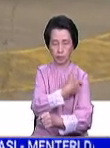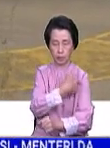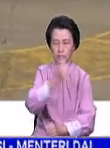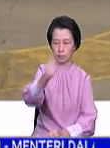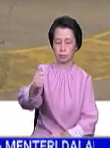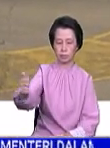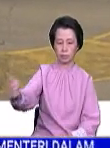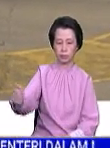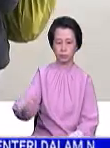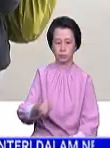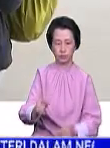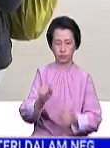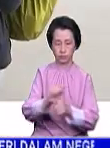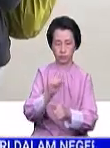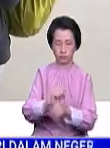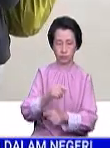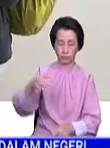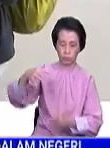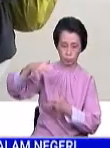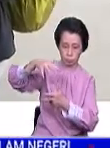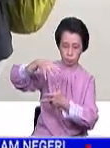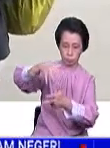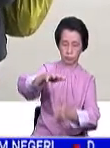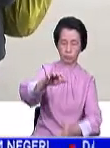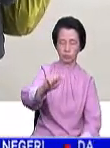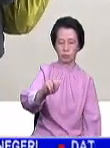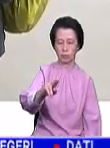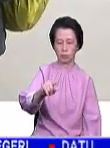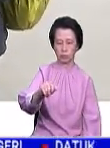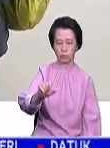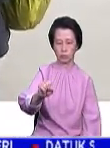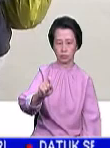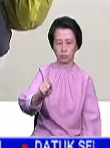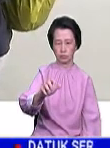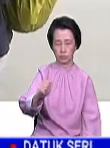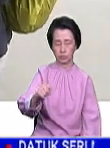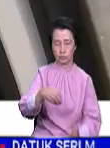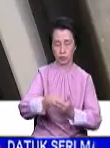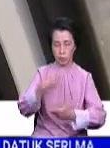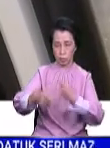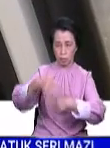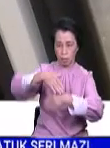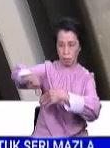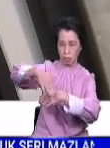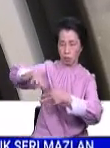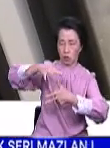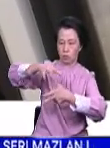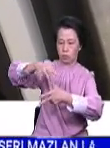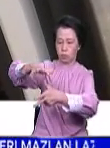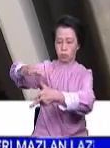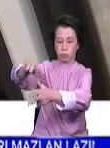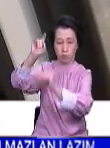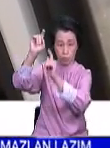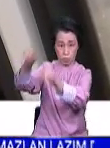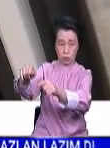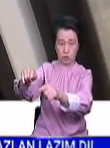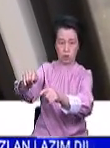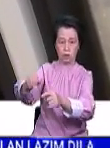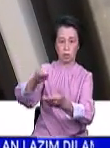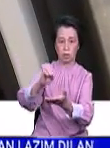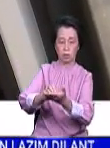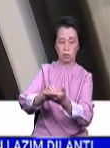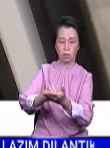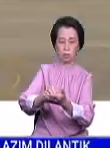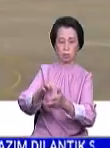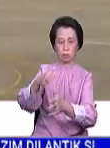masing-masing. Menggunakan pesawat jenis Agusta Westland 139 dalam proses penghantaran vaksin, Komander Pangkalan Operasi